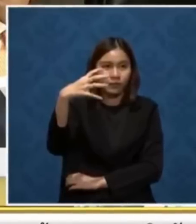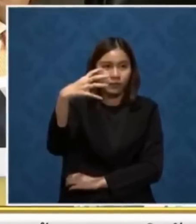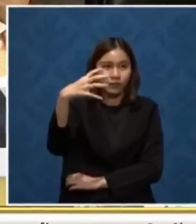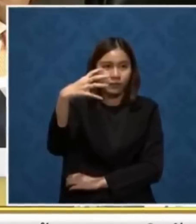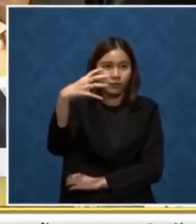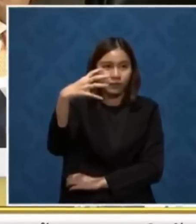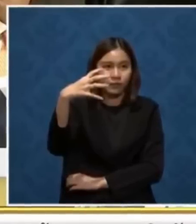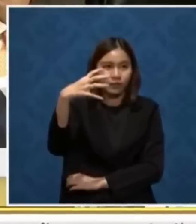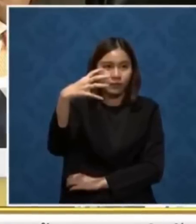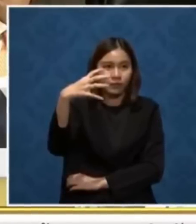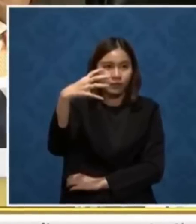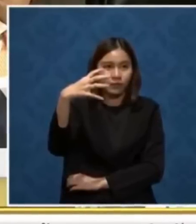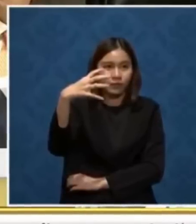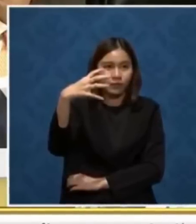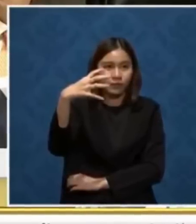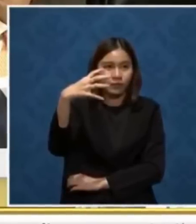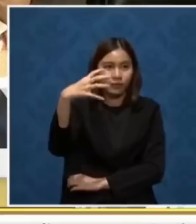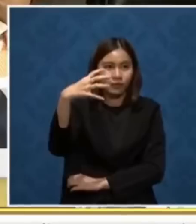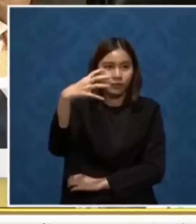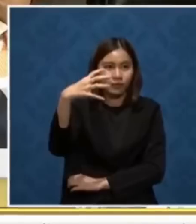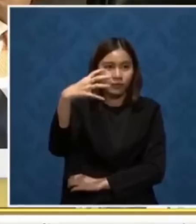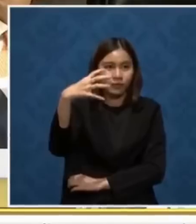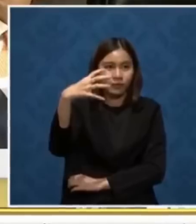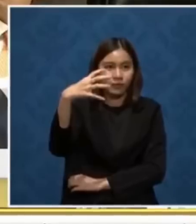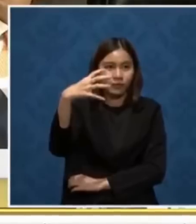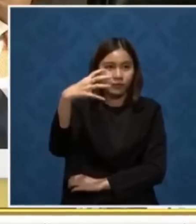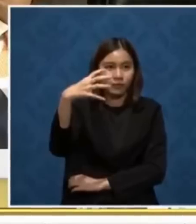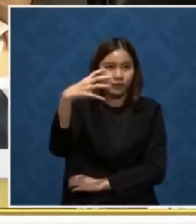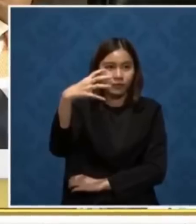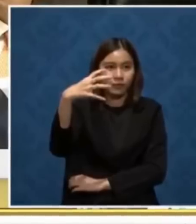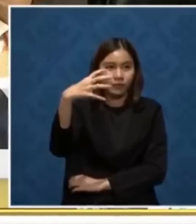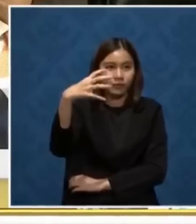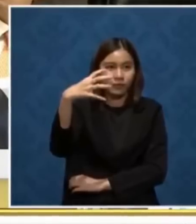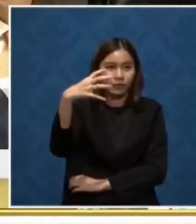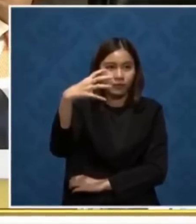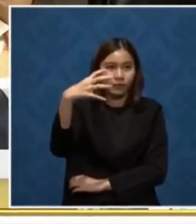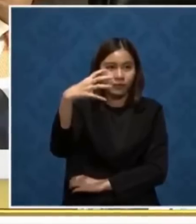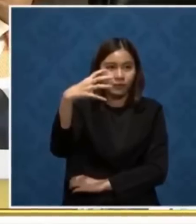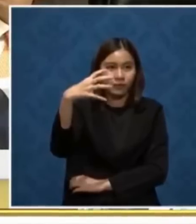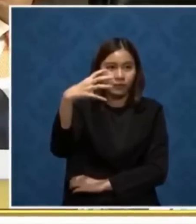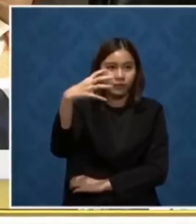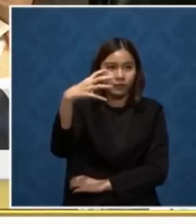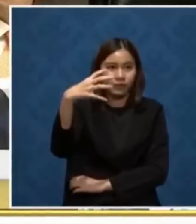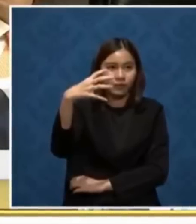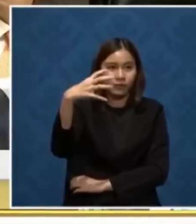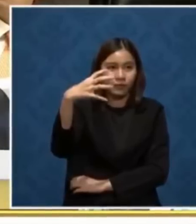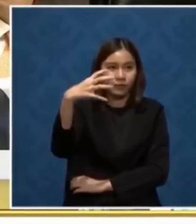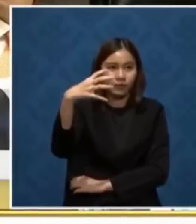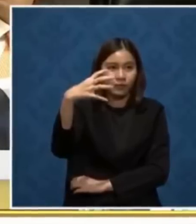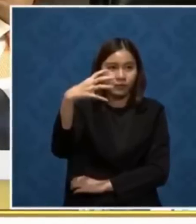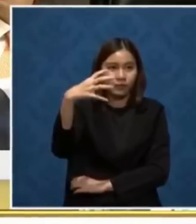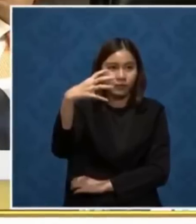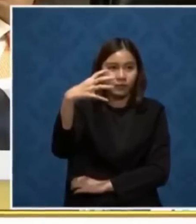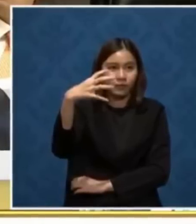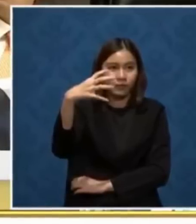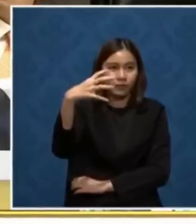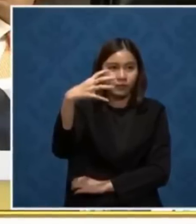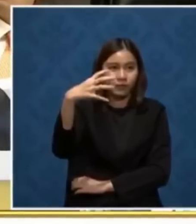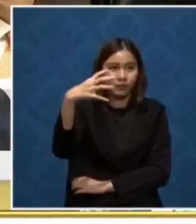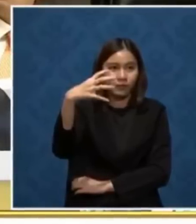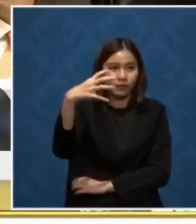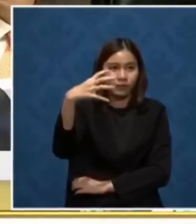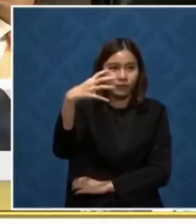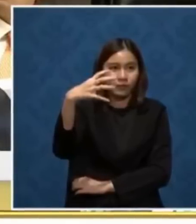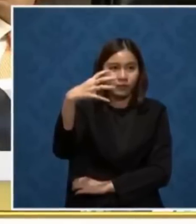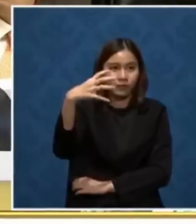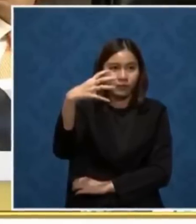บนั้นมีการประเมินครับว่าค่าพร้อมจ่ายที่ต้องจ่ายให้กับนายทุนเสือนอนกินเนี่ยนะฮ